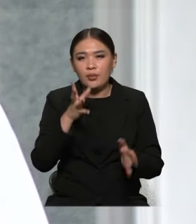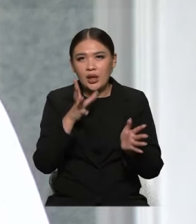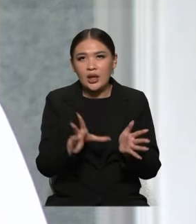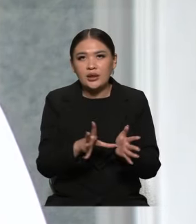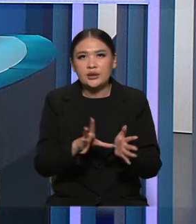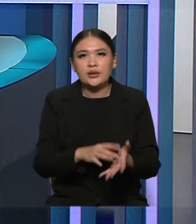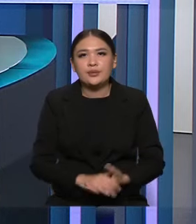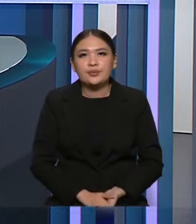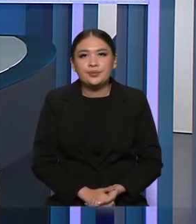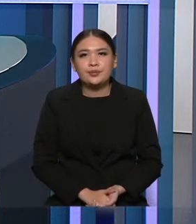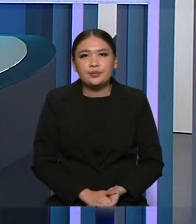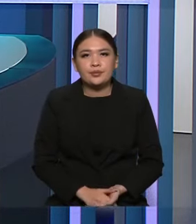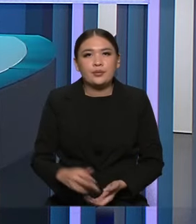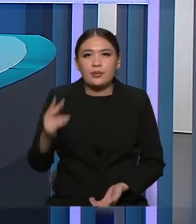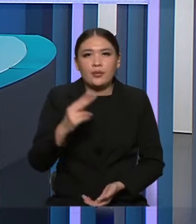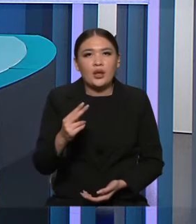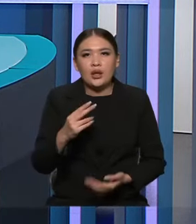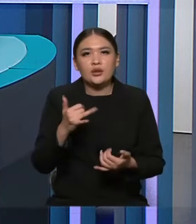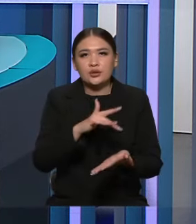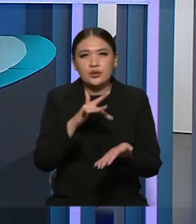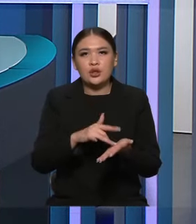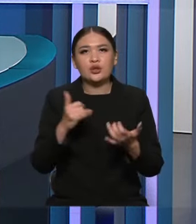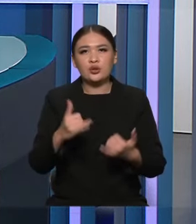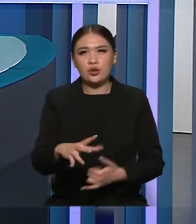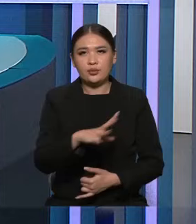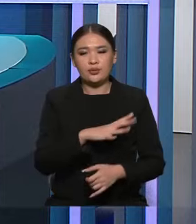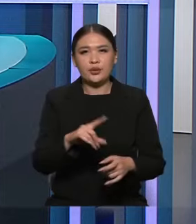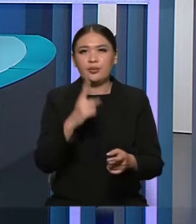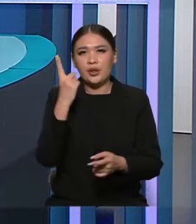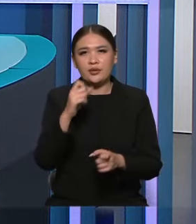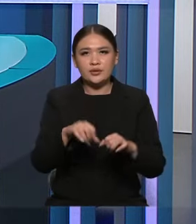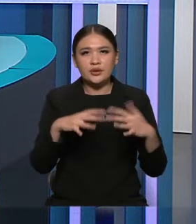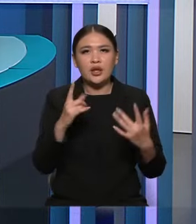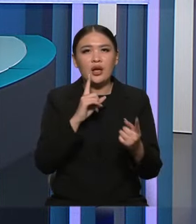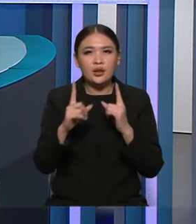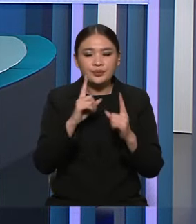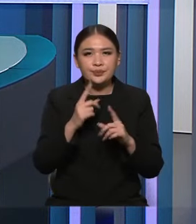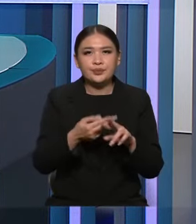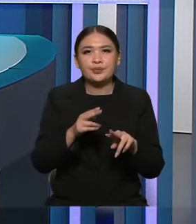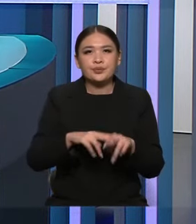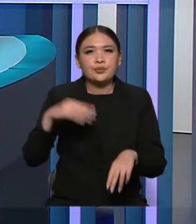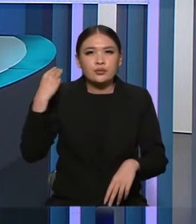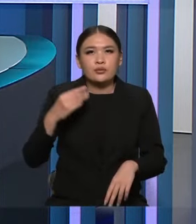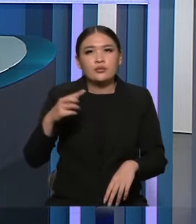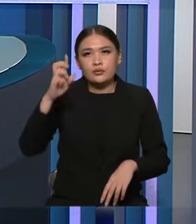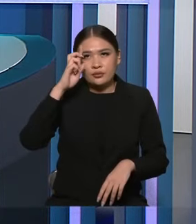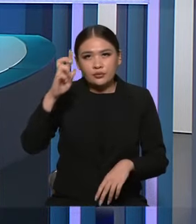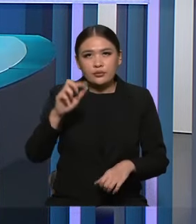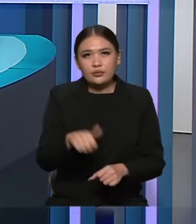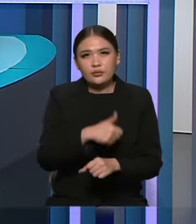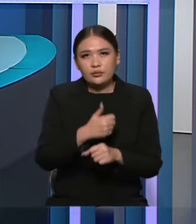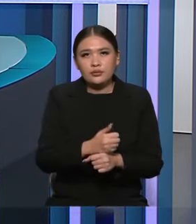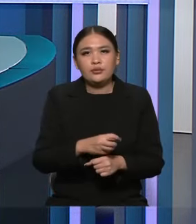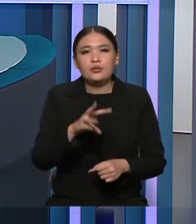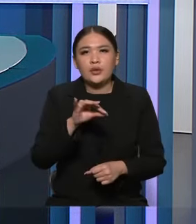станций. В Астане сегодня прошло первое заседание Совета министров стран-участниц Организации Тюркских Государств.